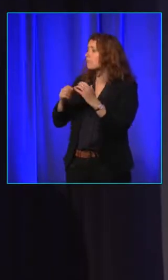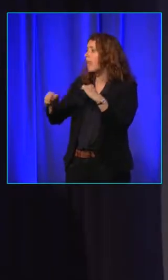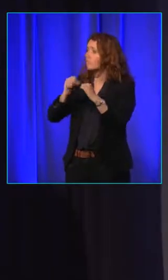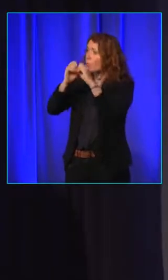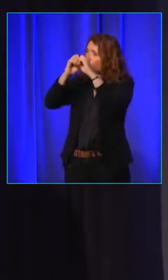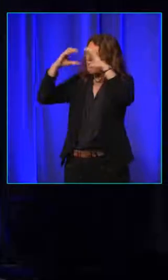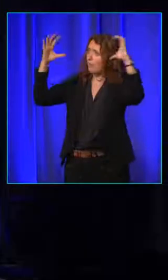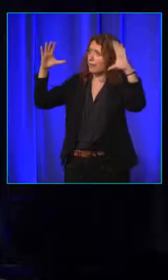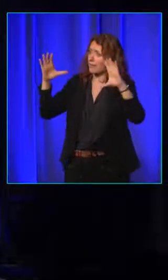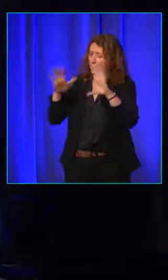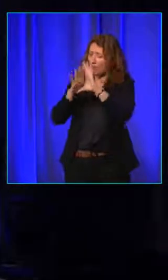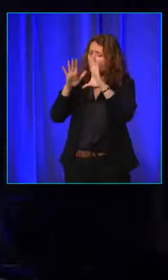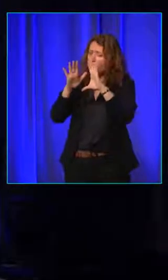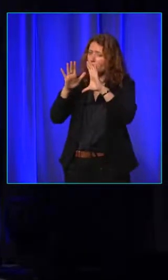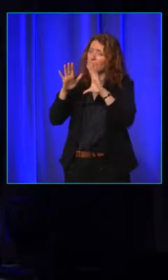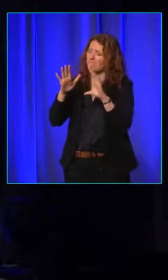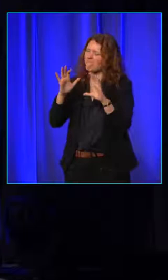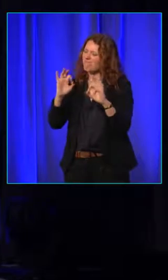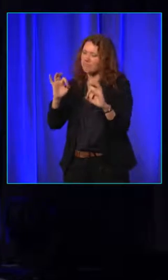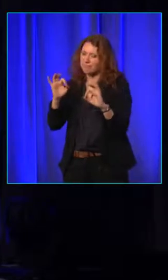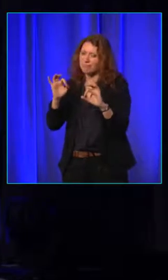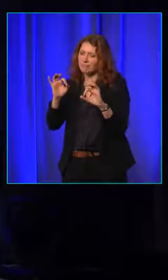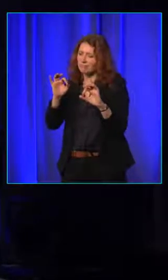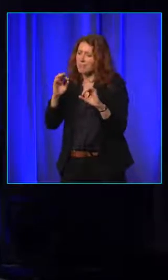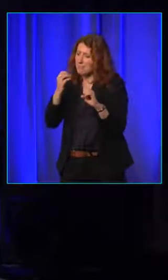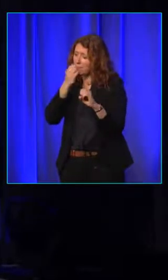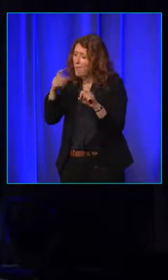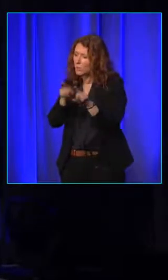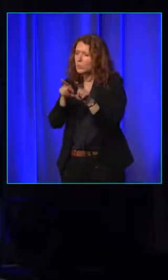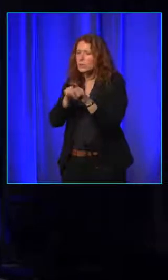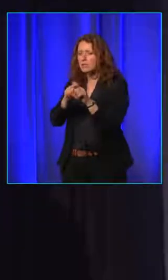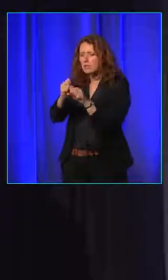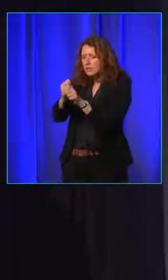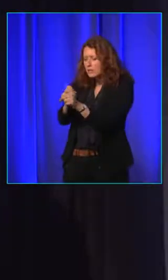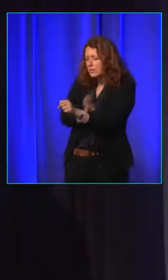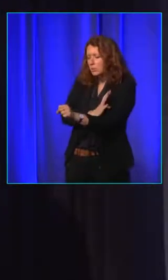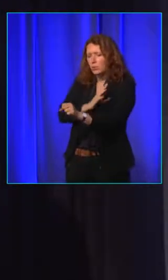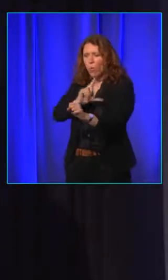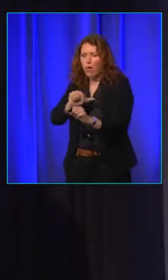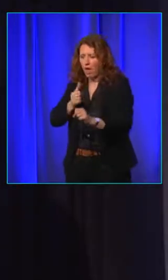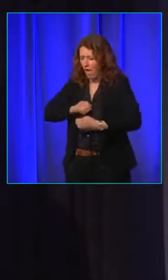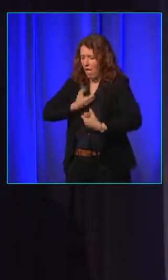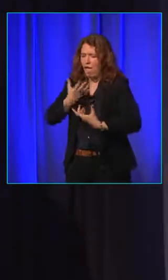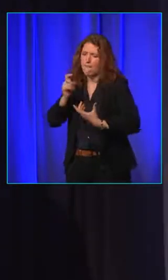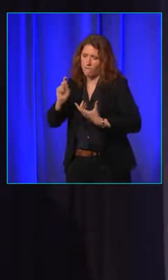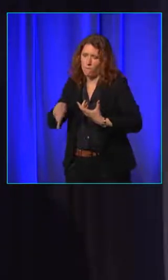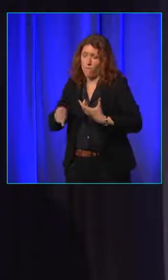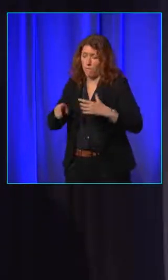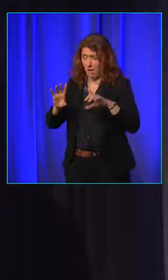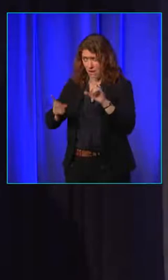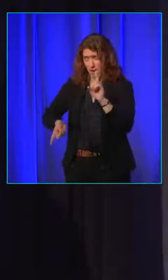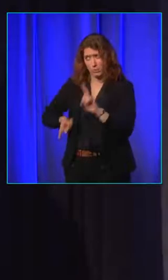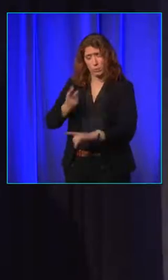imagée, il est bon aussi de greffer tous les états émotionnels, l'adrénaline, les sensations. Par contre,